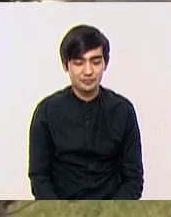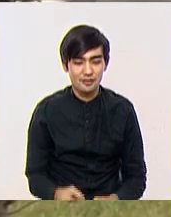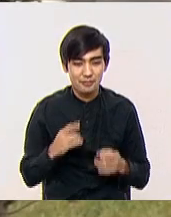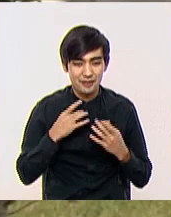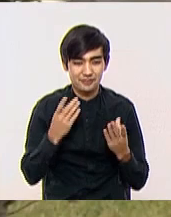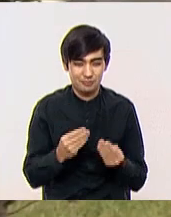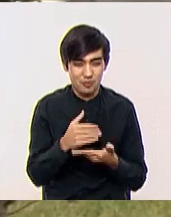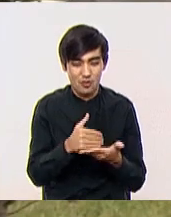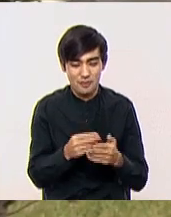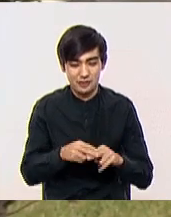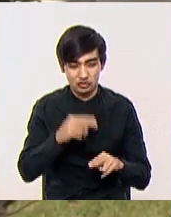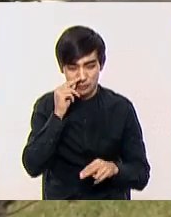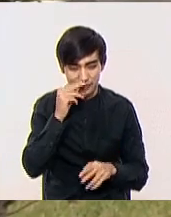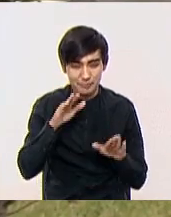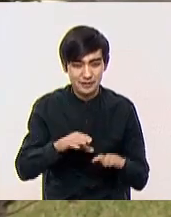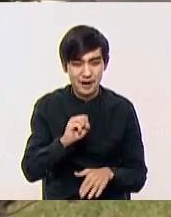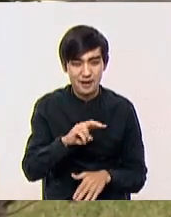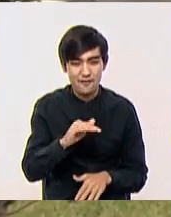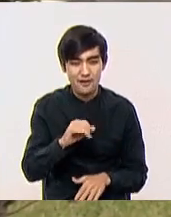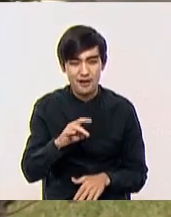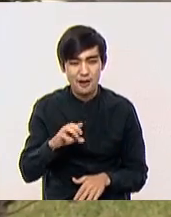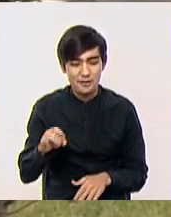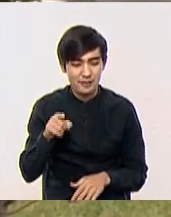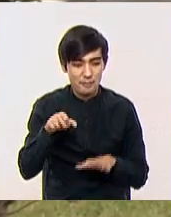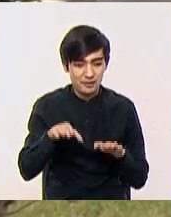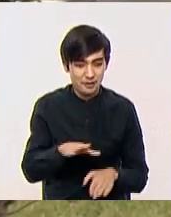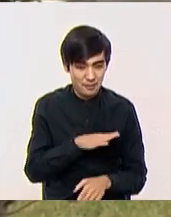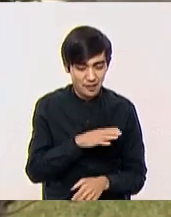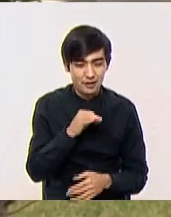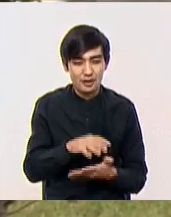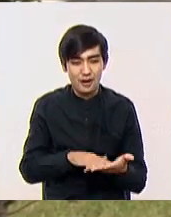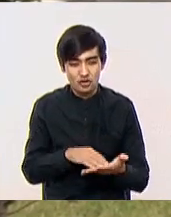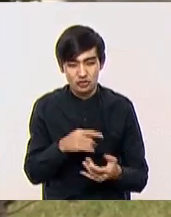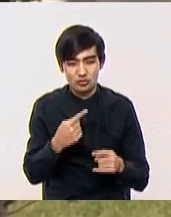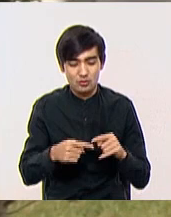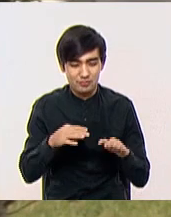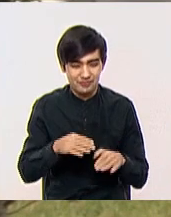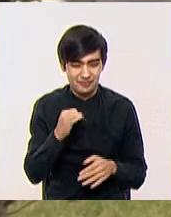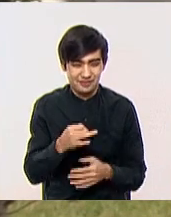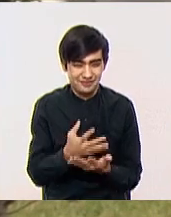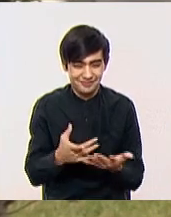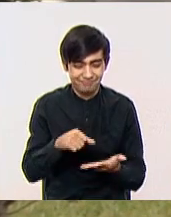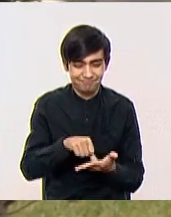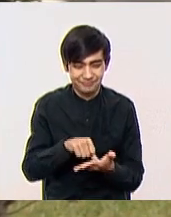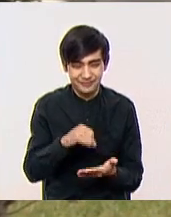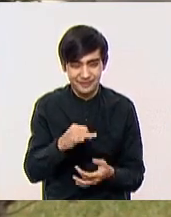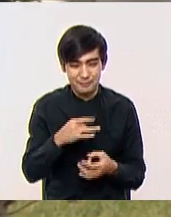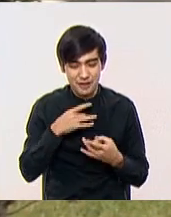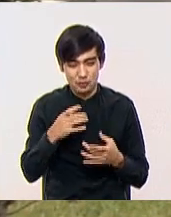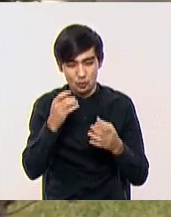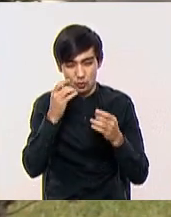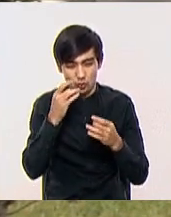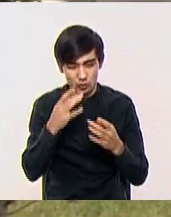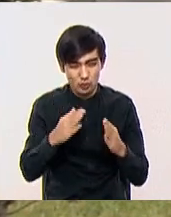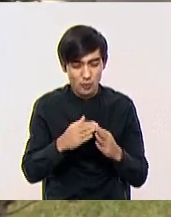Мерекелік бағдарлама Шымкенттегі Әл-Фараби алаңында да жалғасты. Тәуелсіздік теңдесі жетпес байлығым атты іс-шарада мәдени өнер мекемелердің